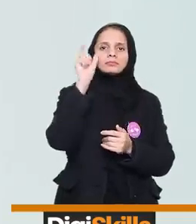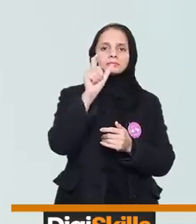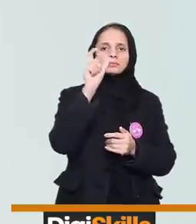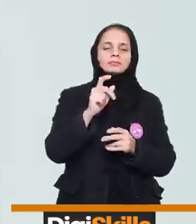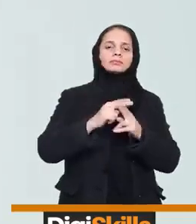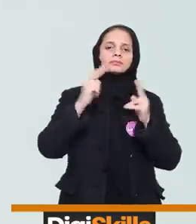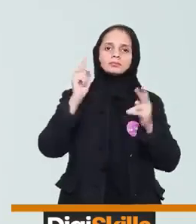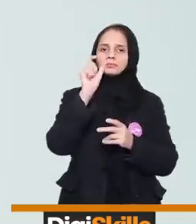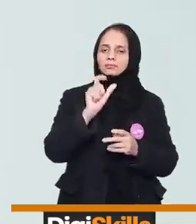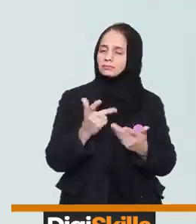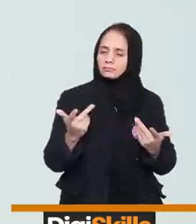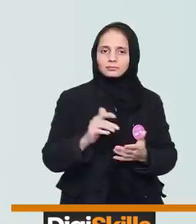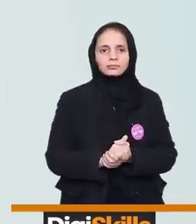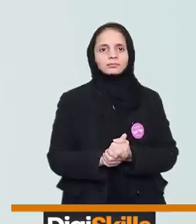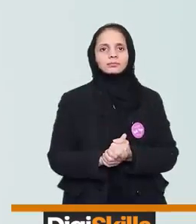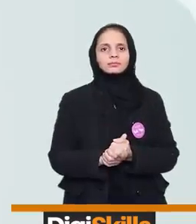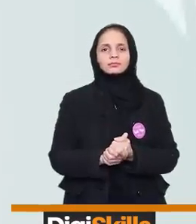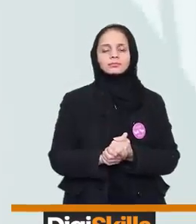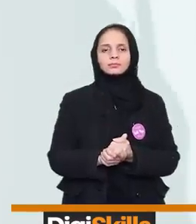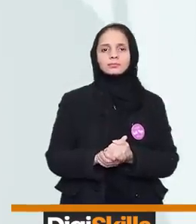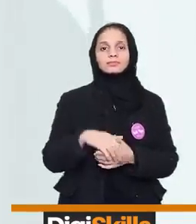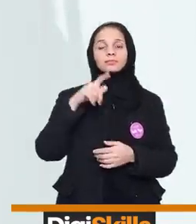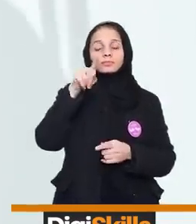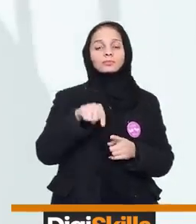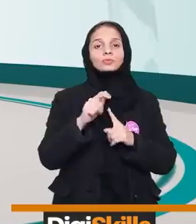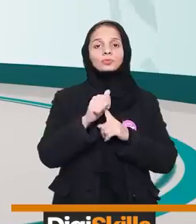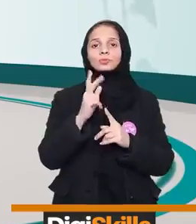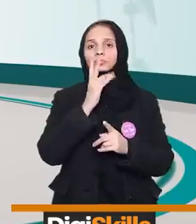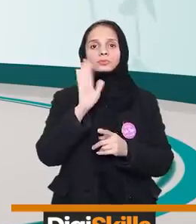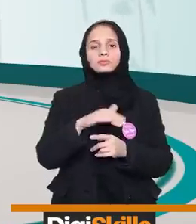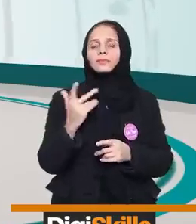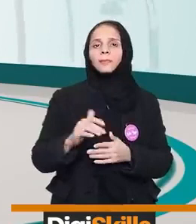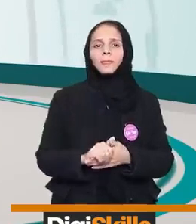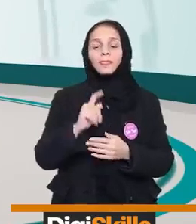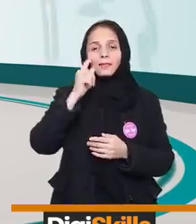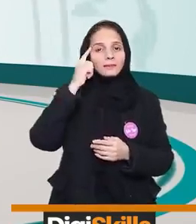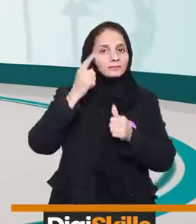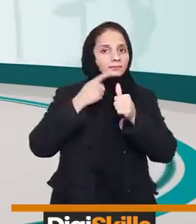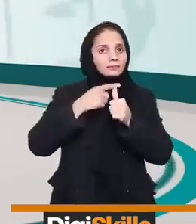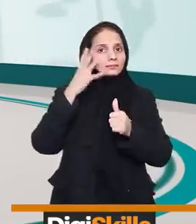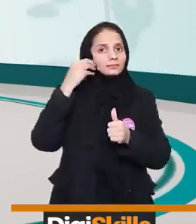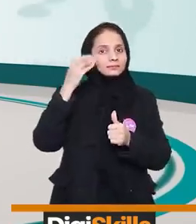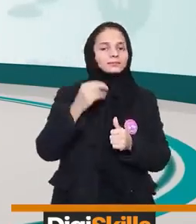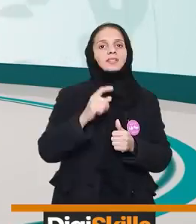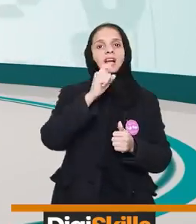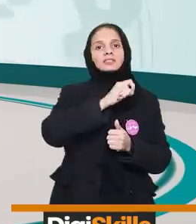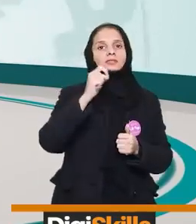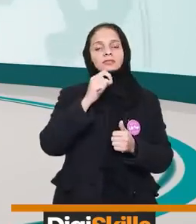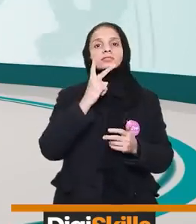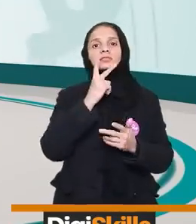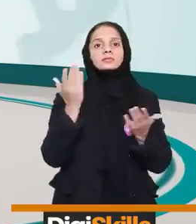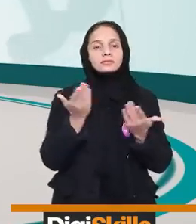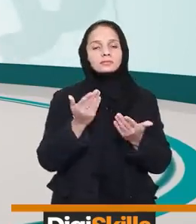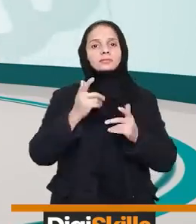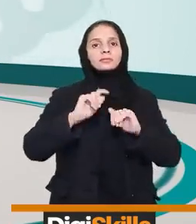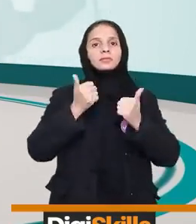میں ایکسپینشن کرتے ہیں. بٹ ٹو بگن وتھ، جو سب سے امپورٹنٹ بات ہے کہ آپ یہ سیکھیں گے کہ وہ کون سے الفاظ کا چناؤ